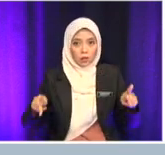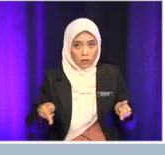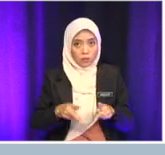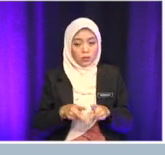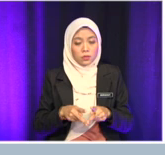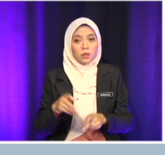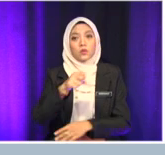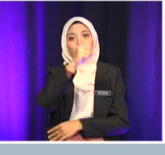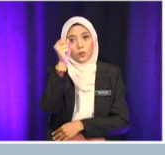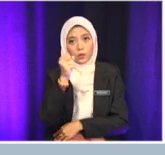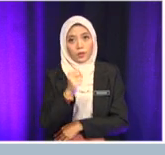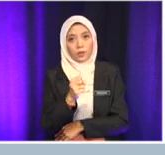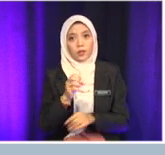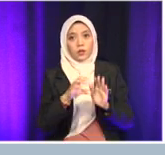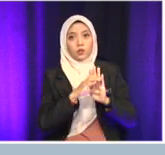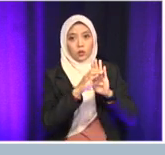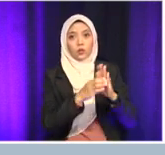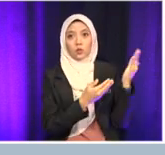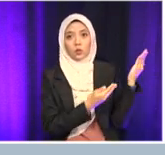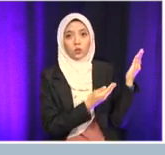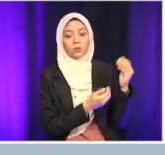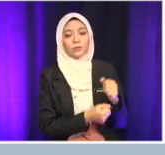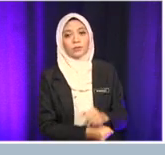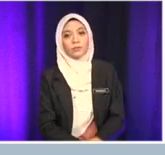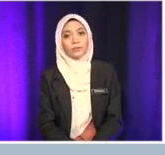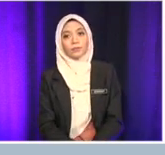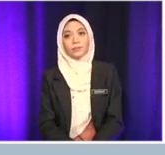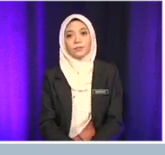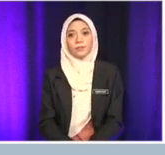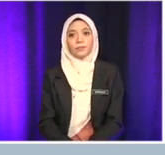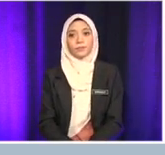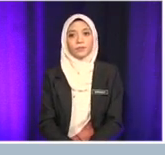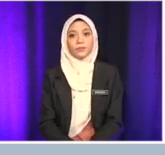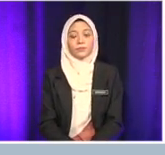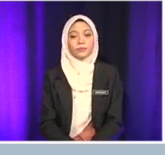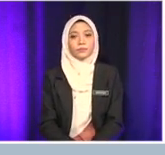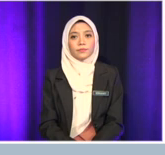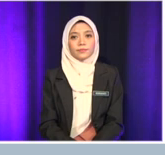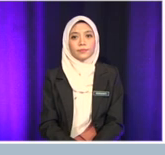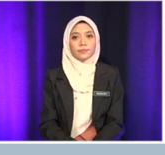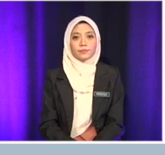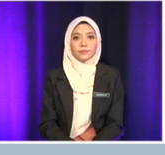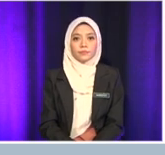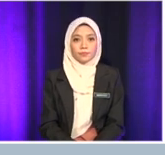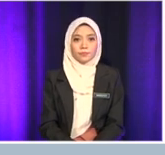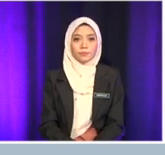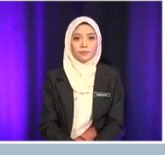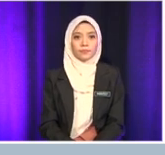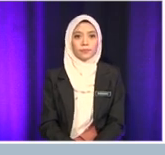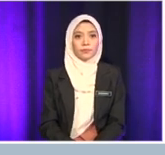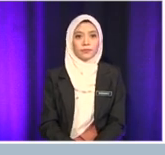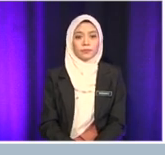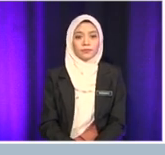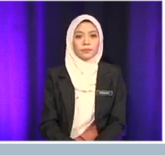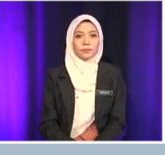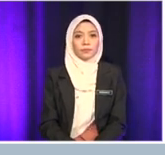dalam soal ini kita nampak luas abcde adalah 24 maka di sini formula